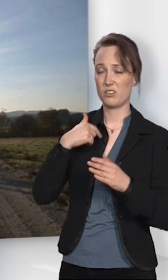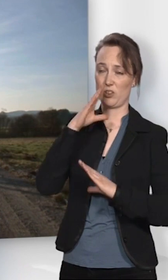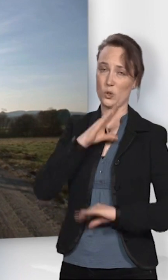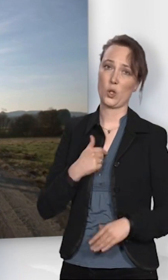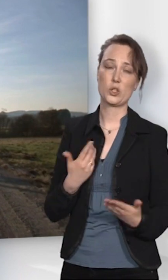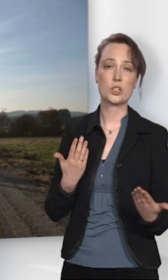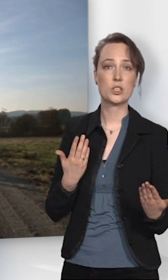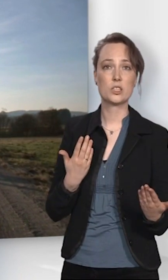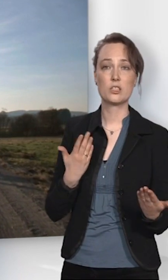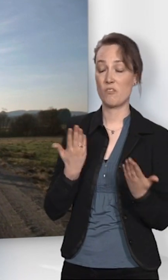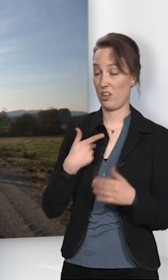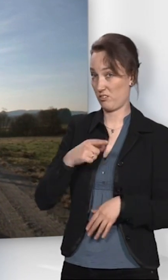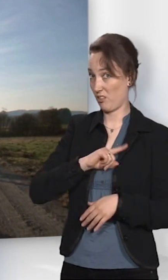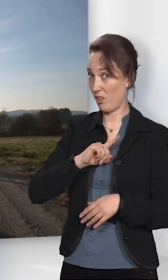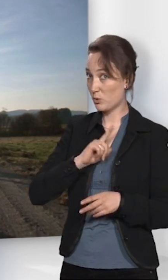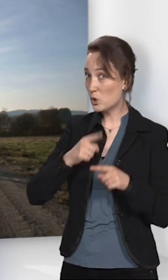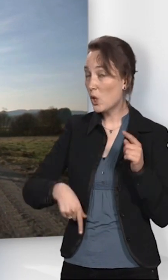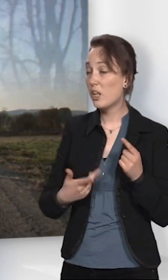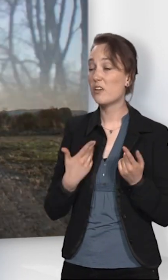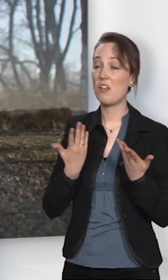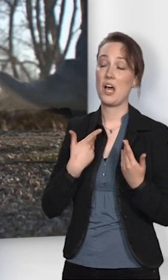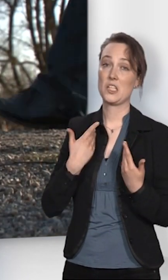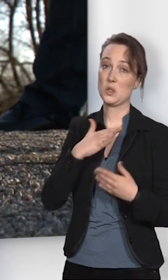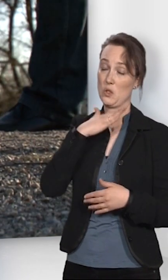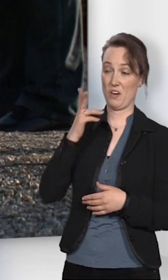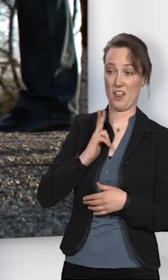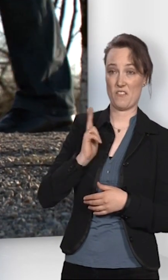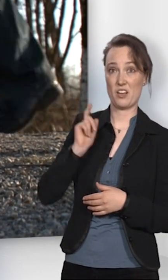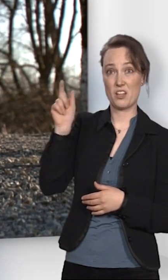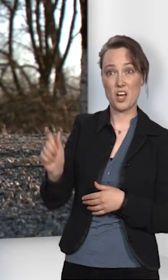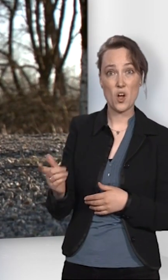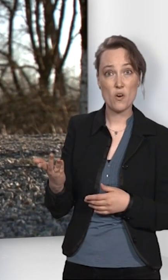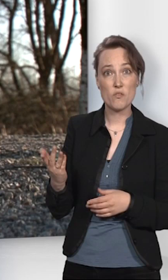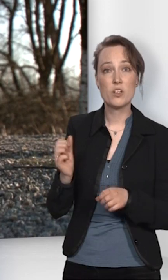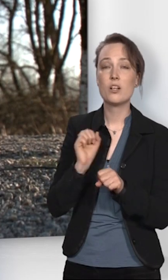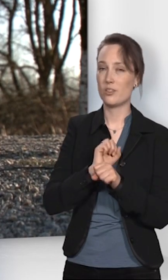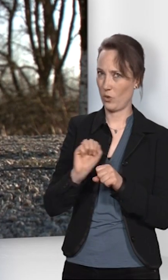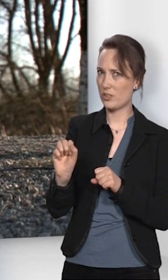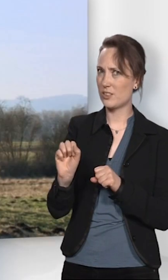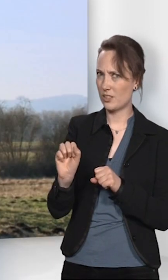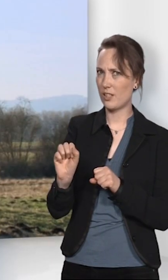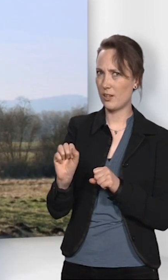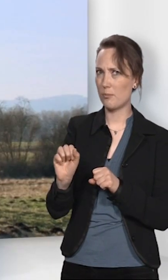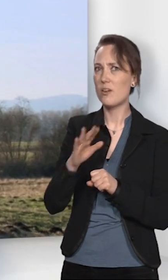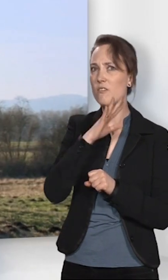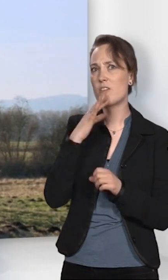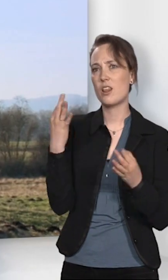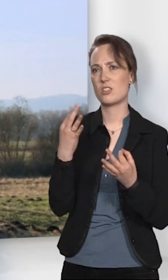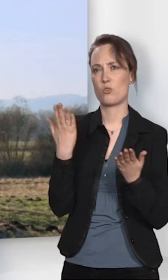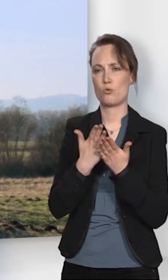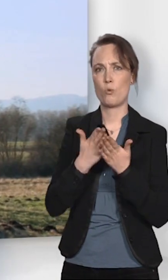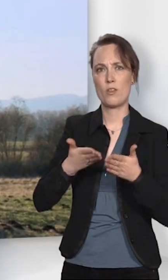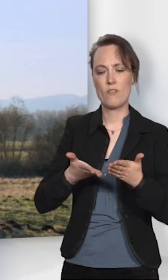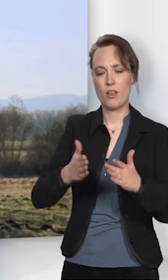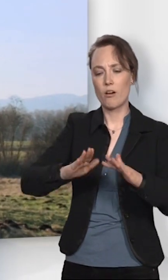meine Schuld. Ich hatte vielleicht viel zu viel von ihnen erwartet. Trotzdem, vieles ist schon aus dem Weg geräumt worden.